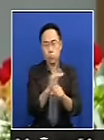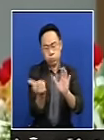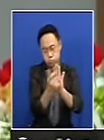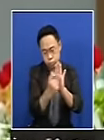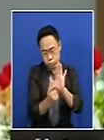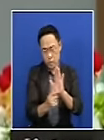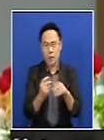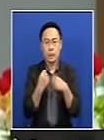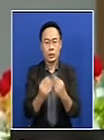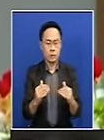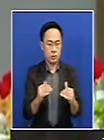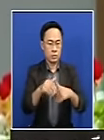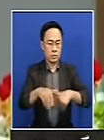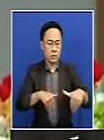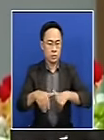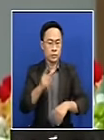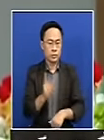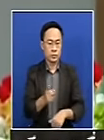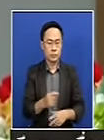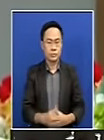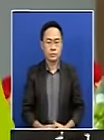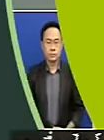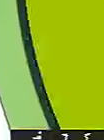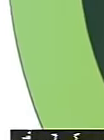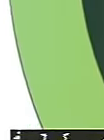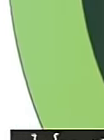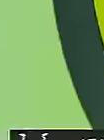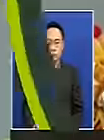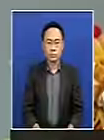ก็เพื่อปกป้องสิทธิเสรีภาพของประชาชนค่ะ